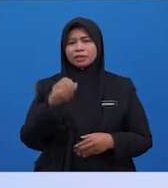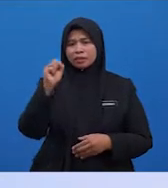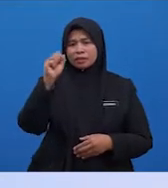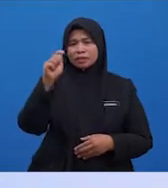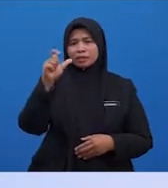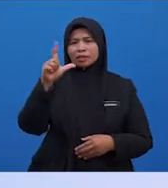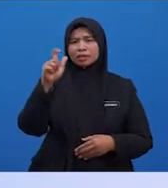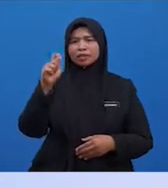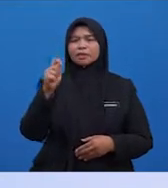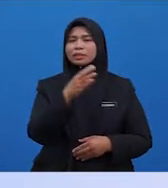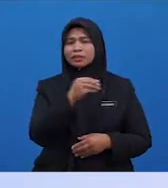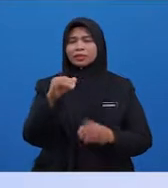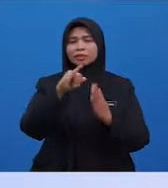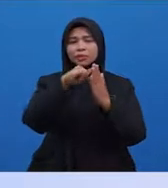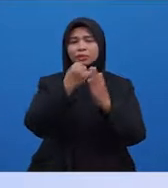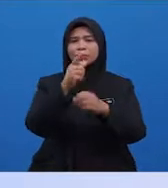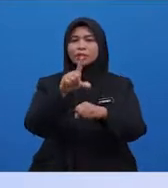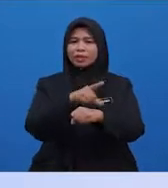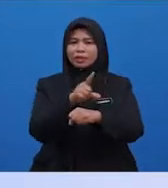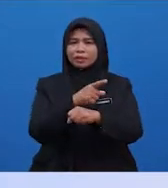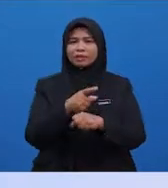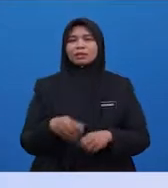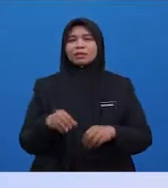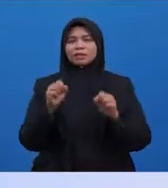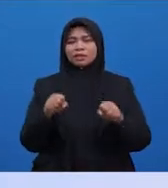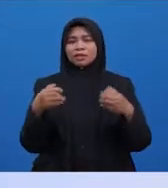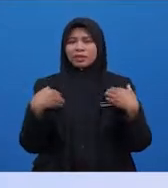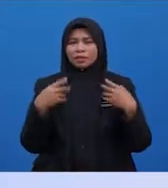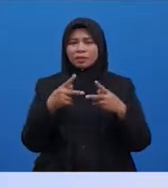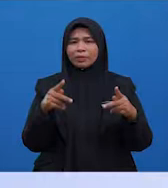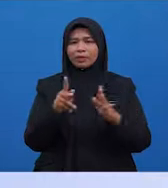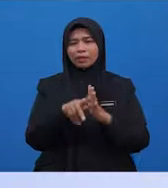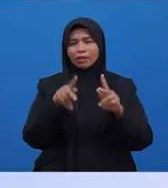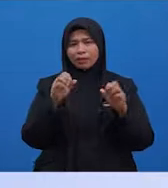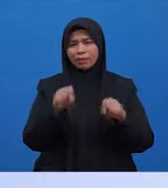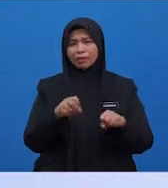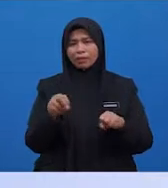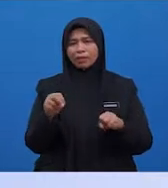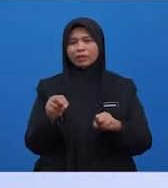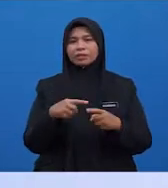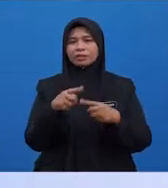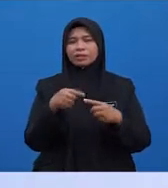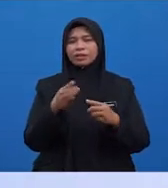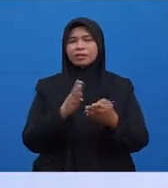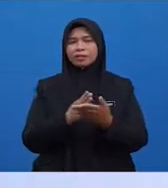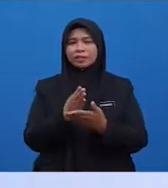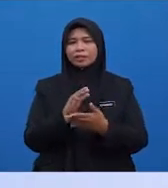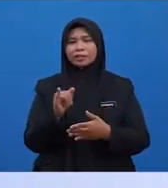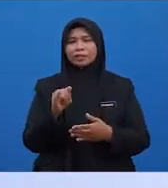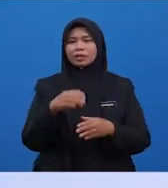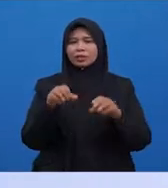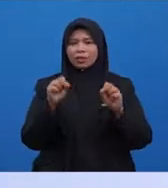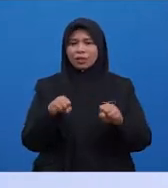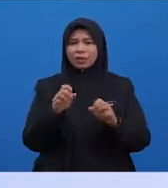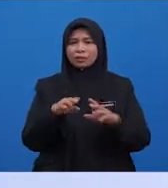Jurulatih perlu memiliki pelbagai kebolehan yang berkaitan dengan bidangnya, iaitu boleh